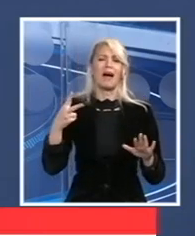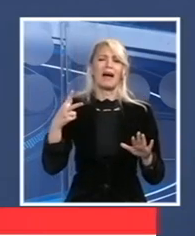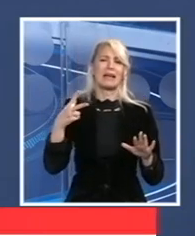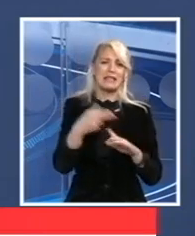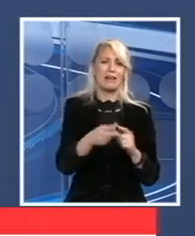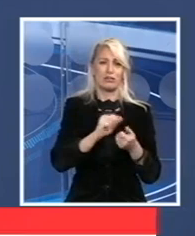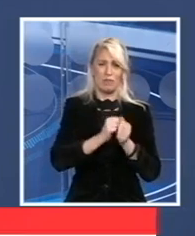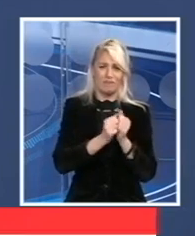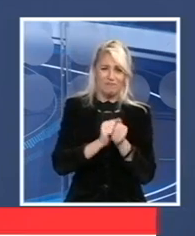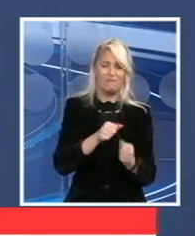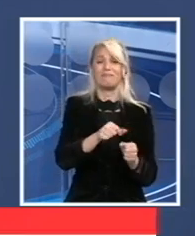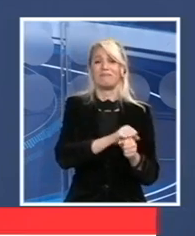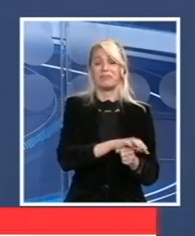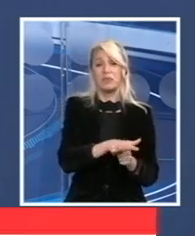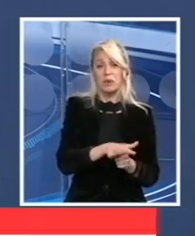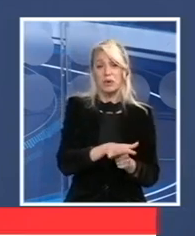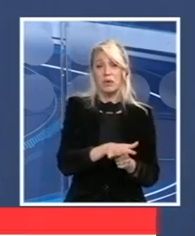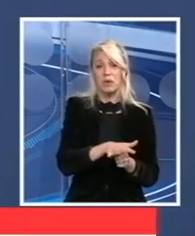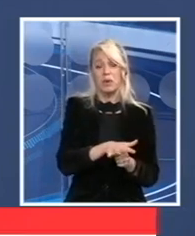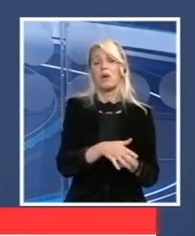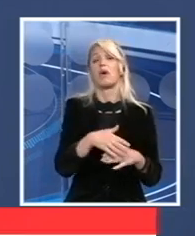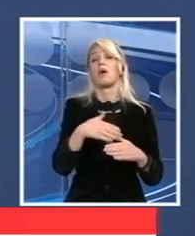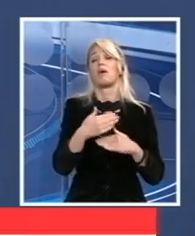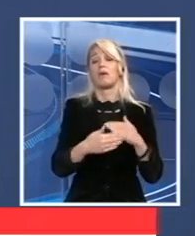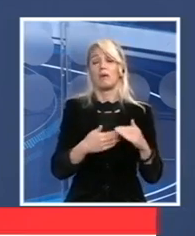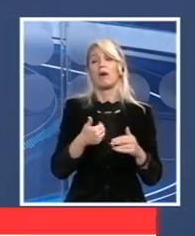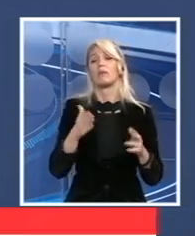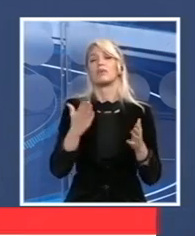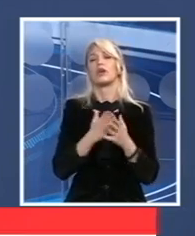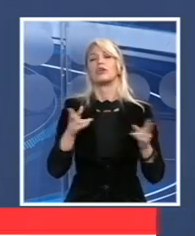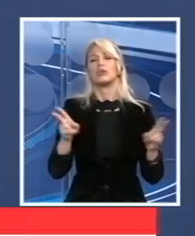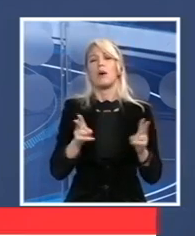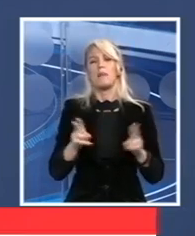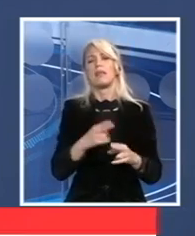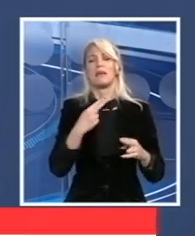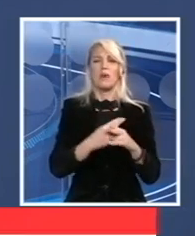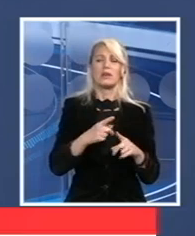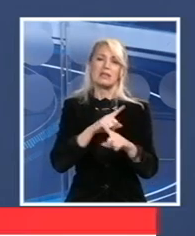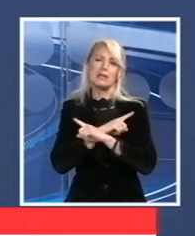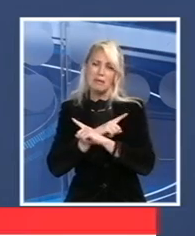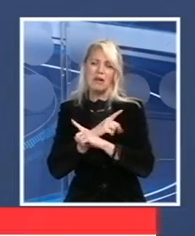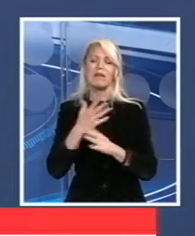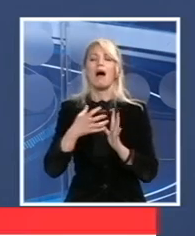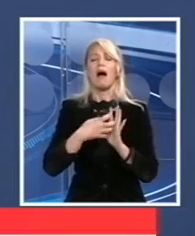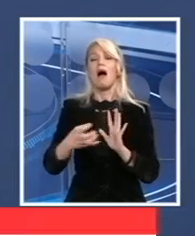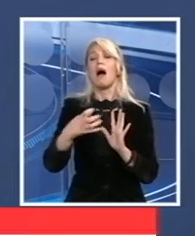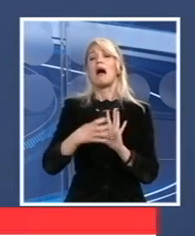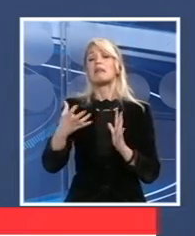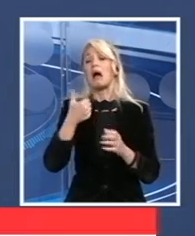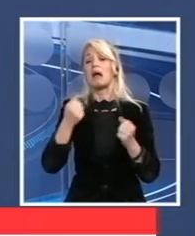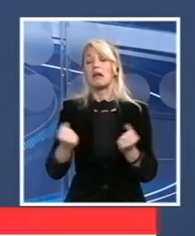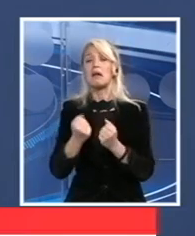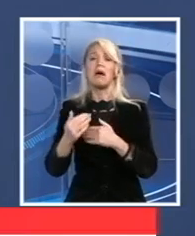iz ove epidemije, i da što manje posledica imamo, a dalje aktivnosti